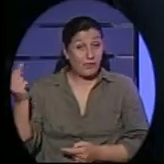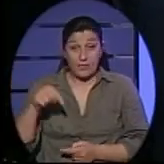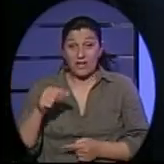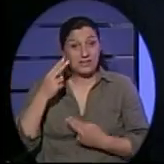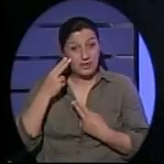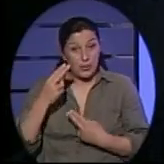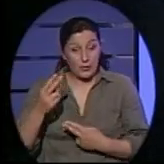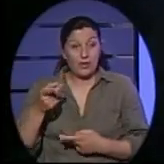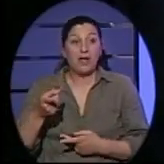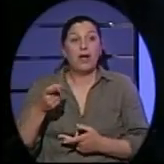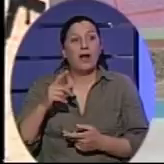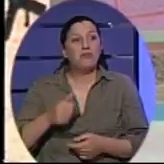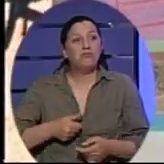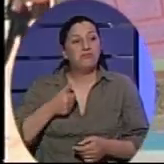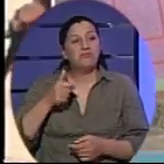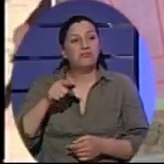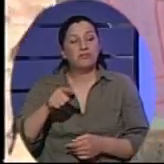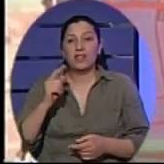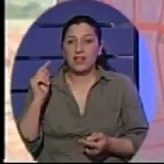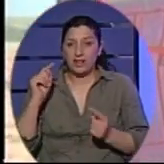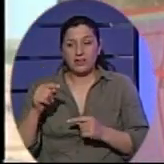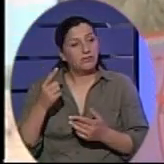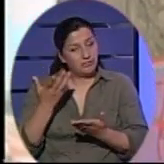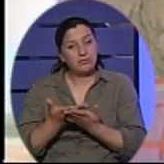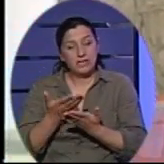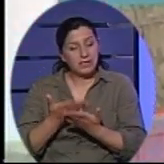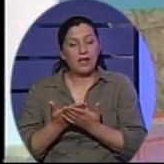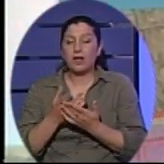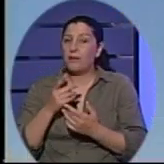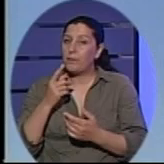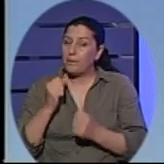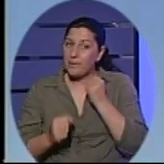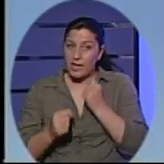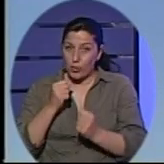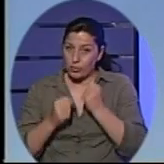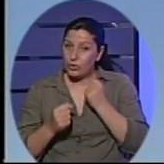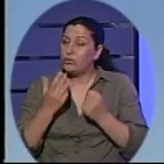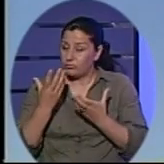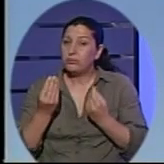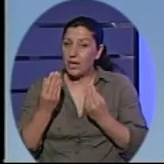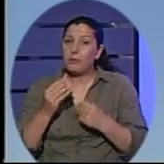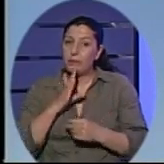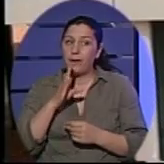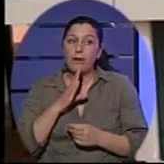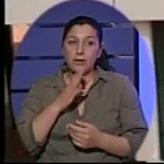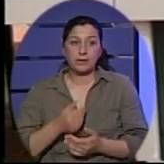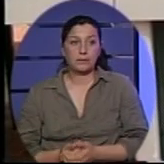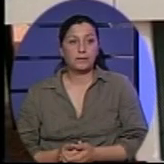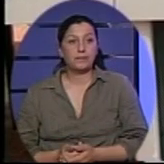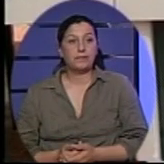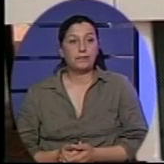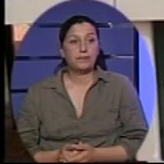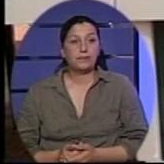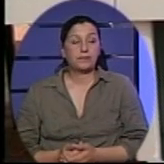בנגב ראשי המועצות נצלו את הביקור ועלו בפניו את המצוקות שהם פוגשים בצמתים רבים בדרך היום